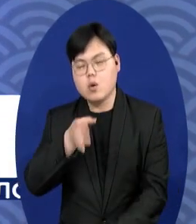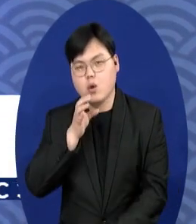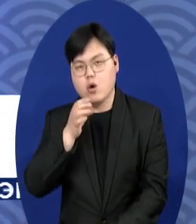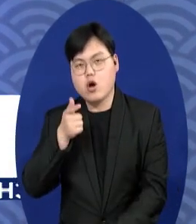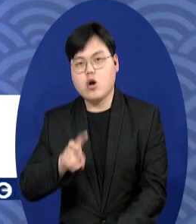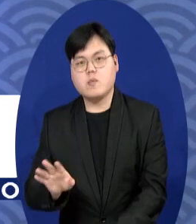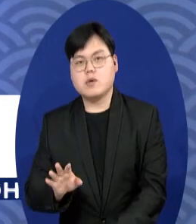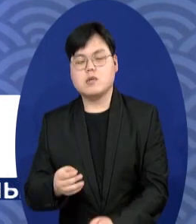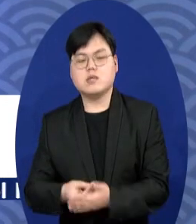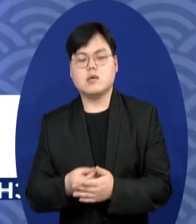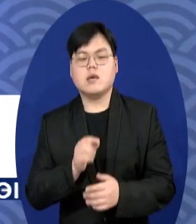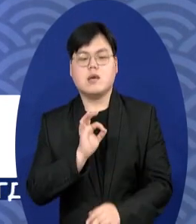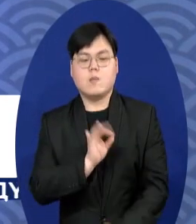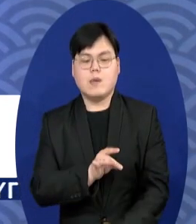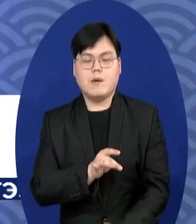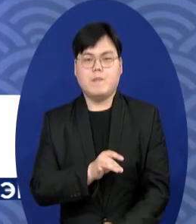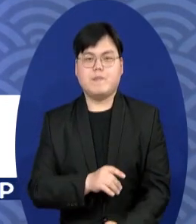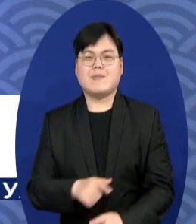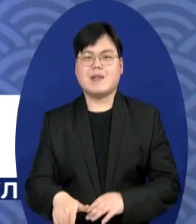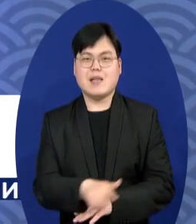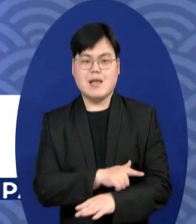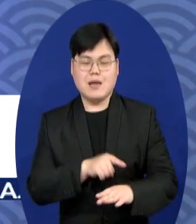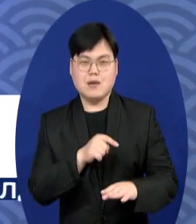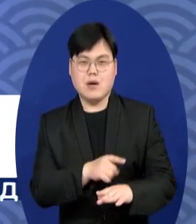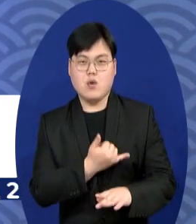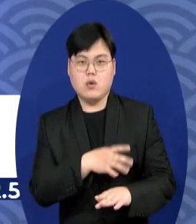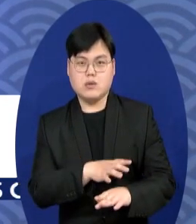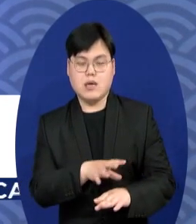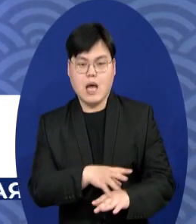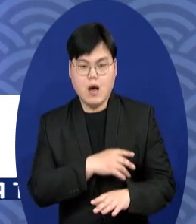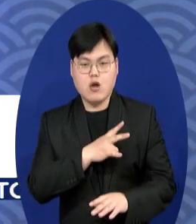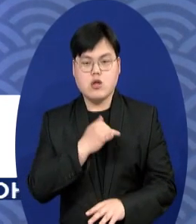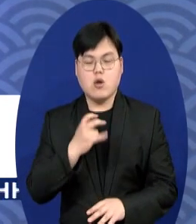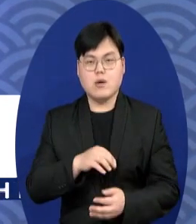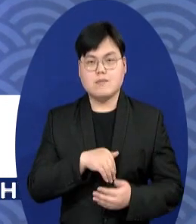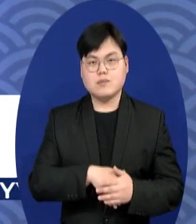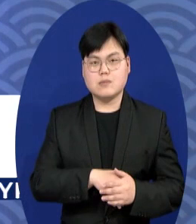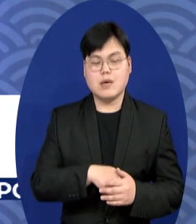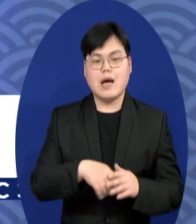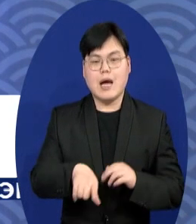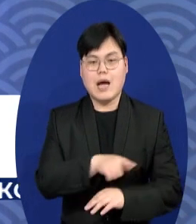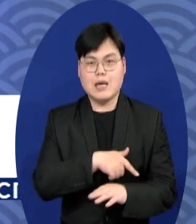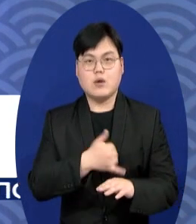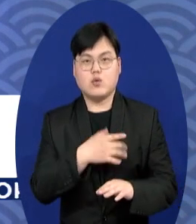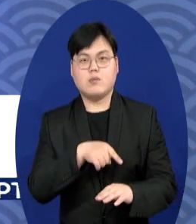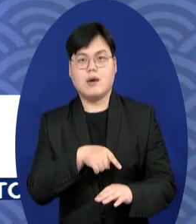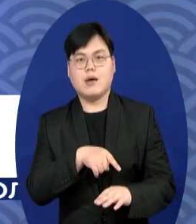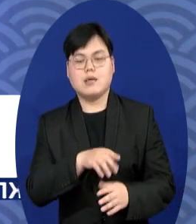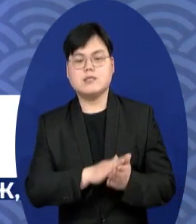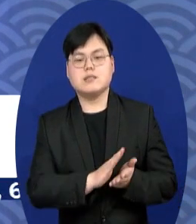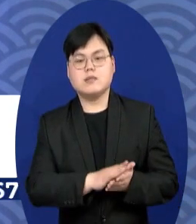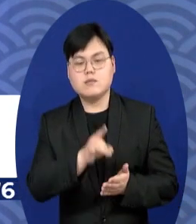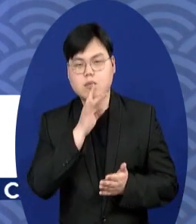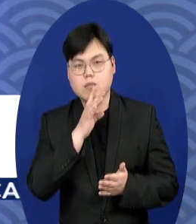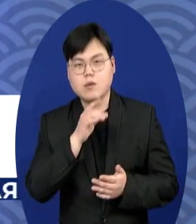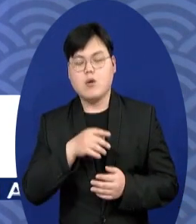ярихаас илүү ялангуяа энэ гадаргын ус нөөцлөлт, хоримтлуулах, гадаргын усаа цэвэршүүлэх, эргээд одоо тэр